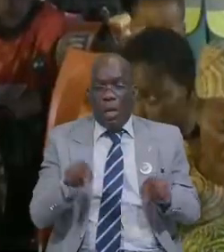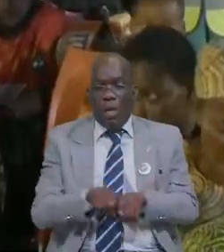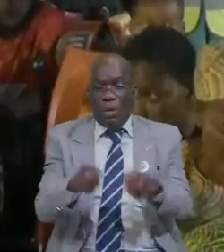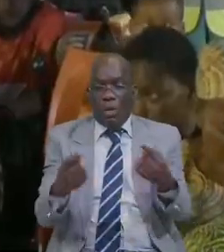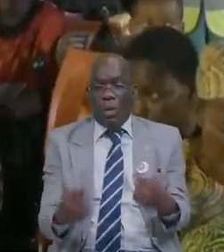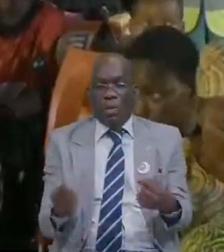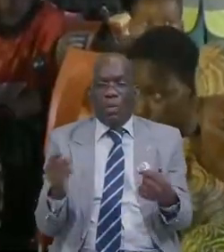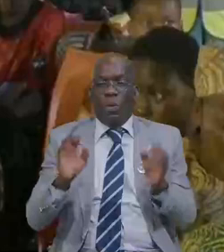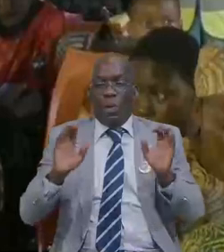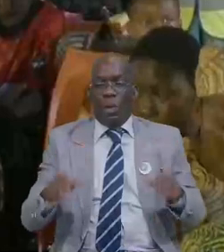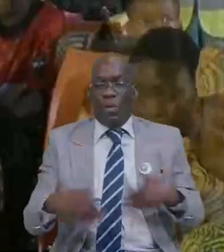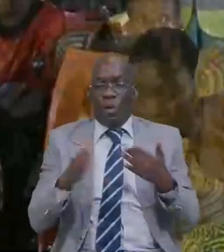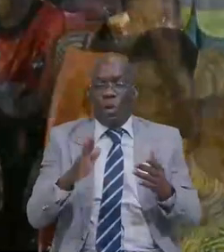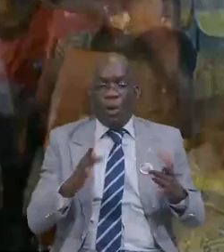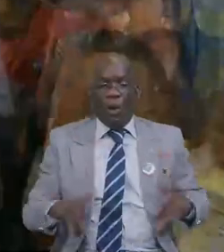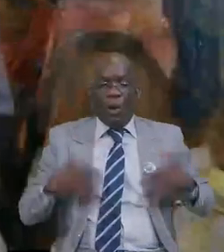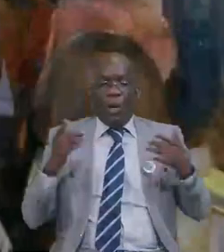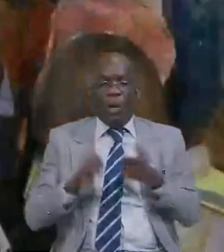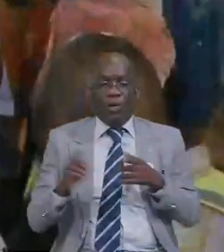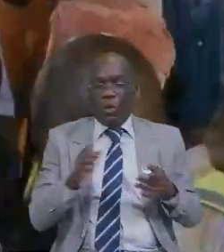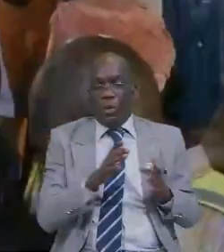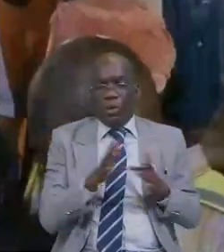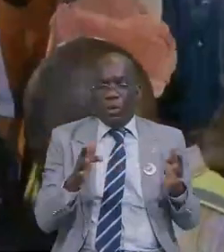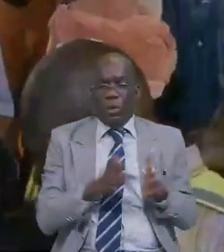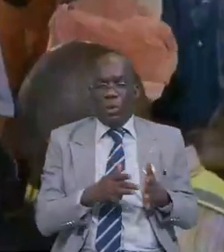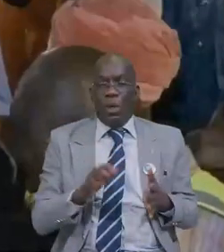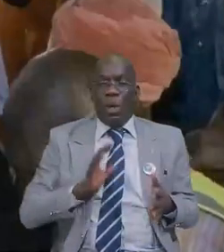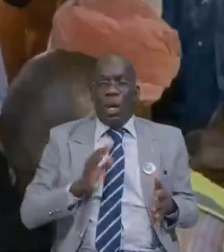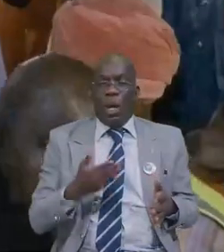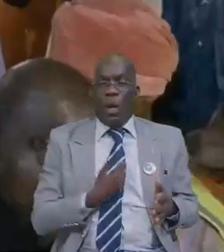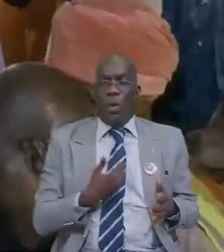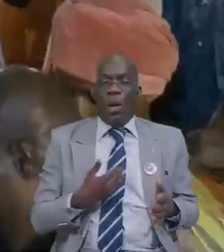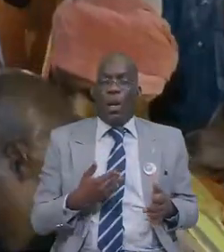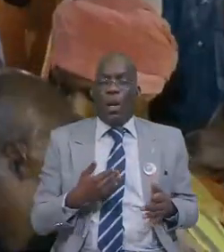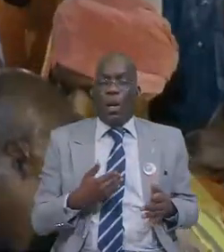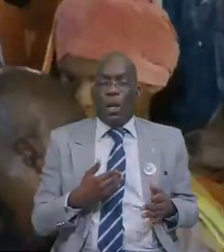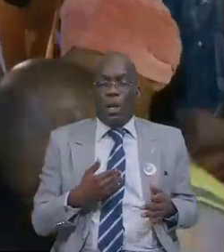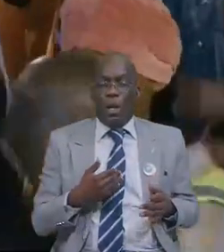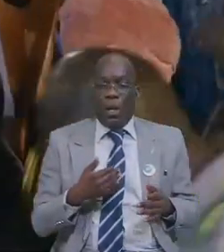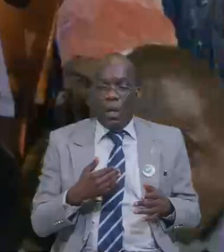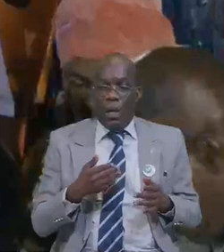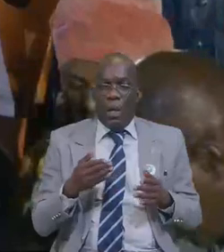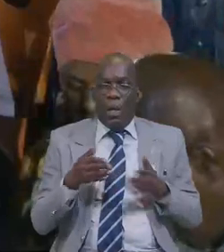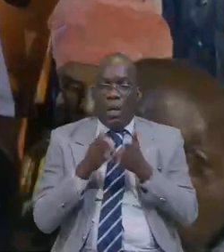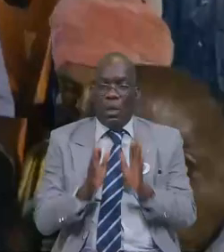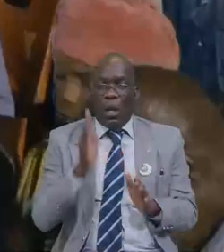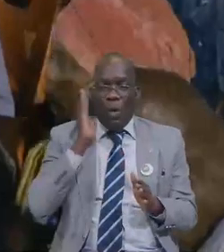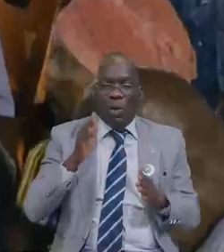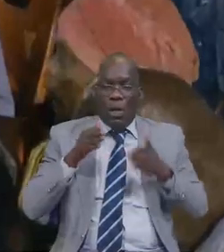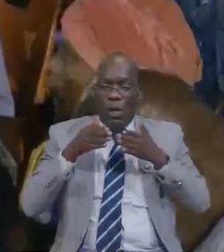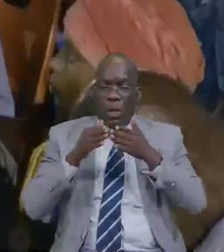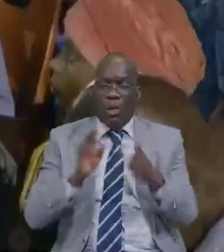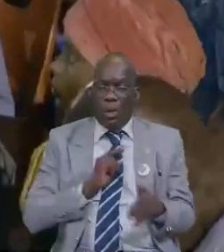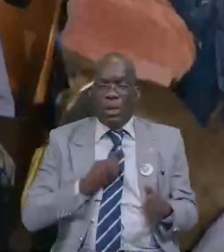Comme vous avez donné votre vie au Seigneur maintenant, nos modérateurs vont